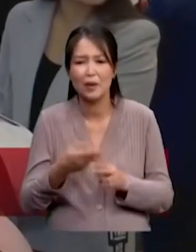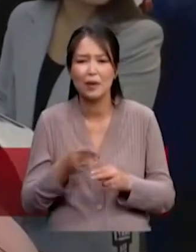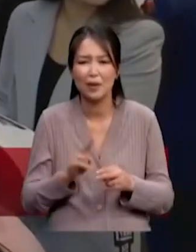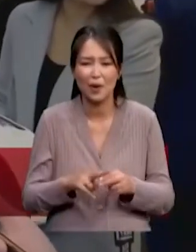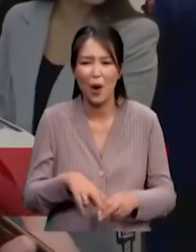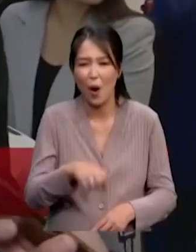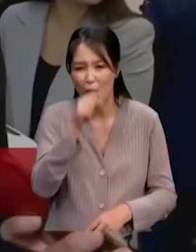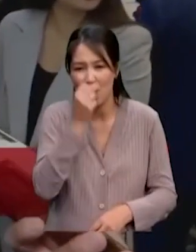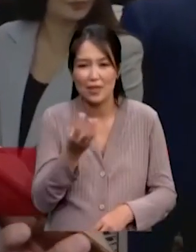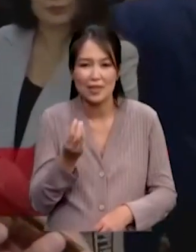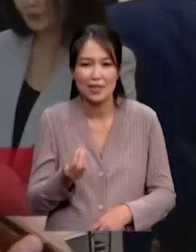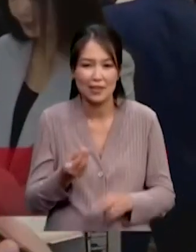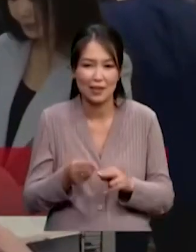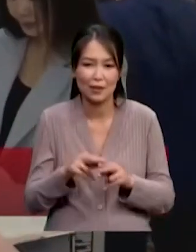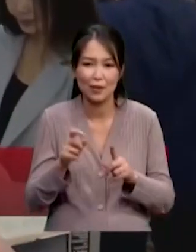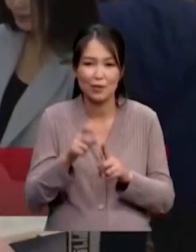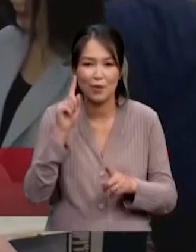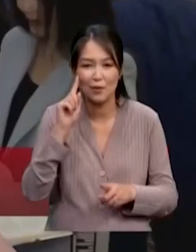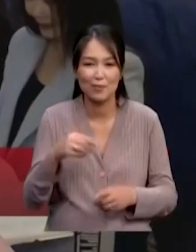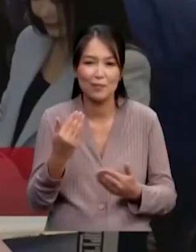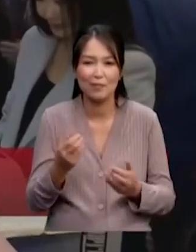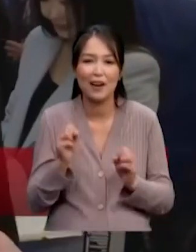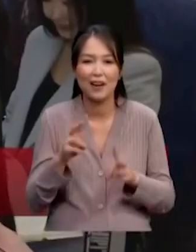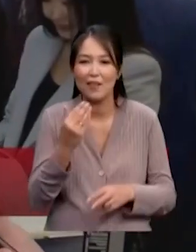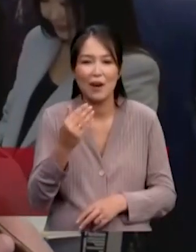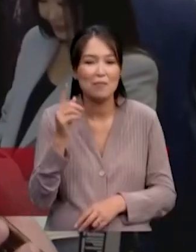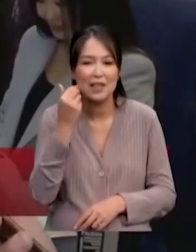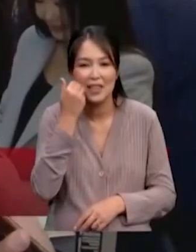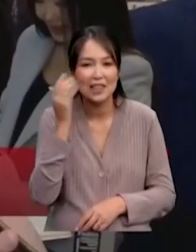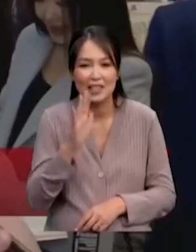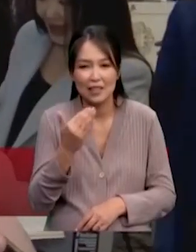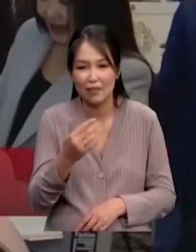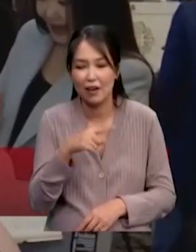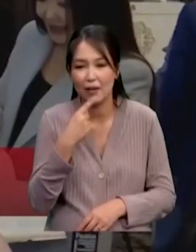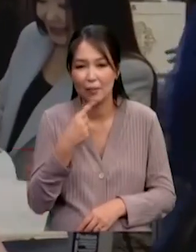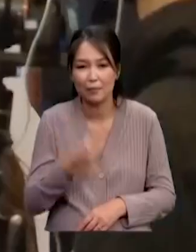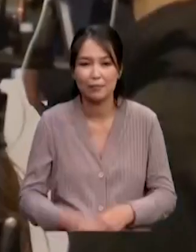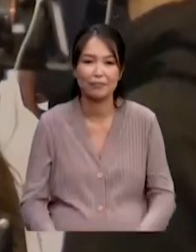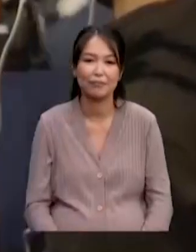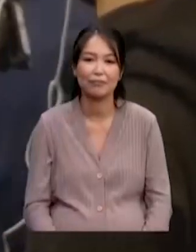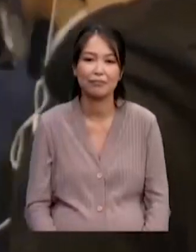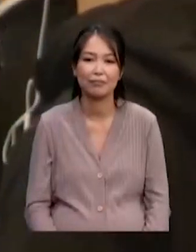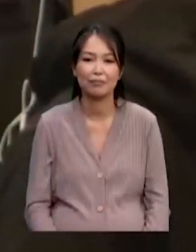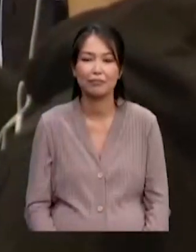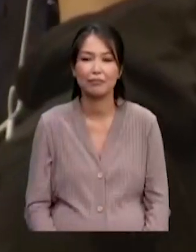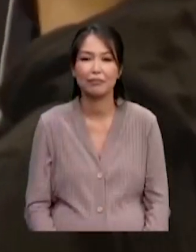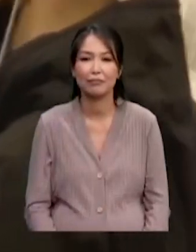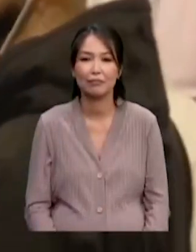что? Я говорю, как вам не стыдно так говорить? Арай Сугурбай, Ерлан Сарманов, Атамекен, Бизнес Арнасы.